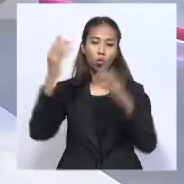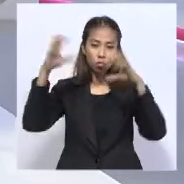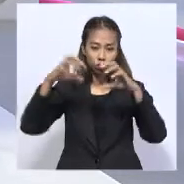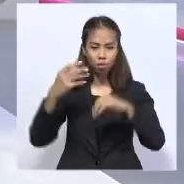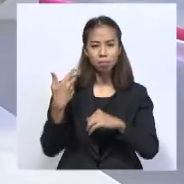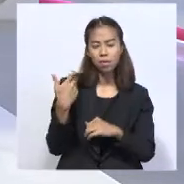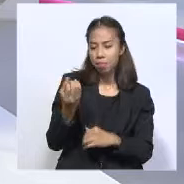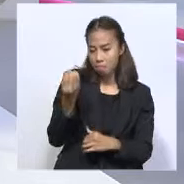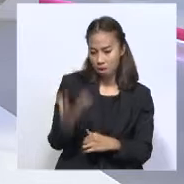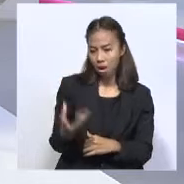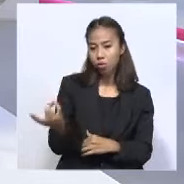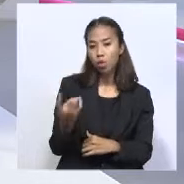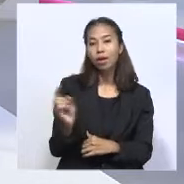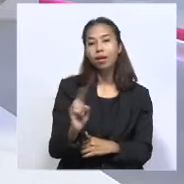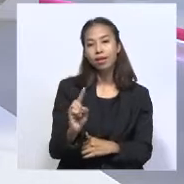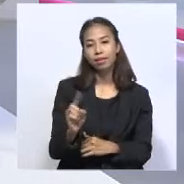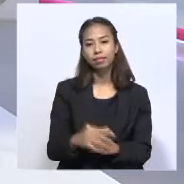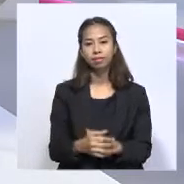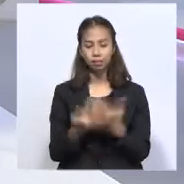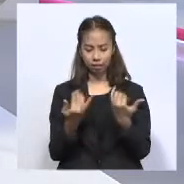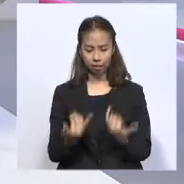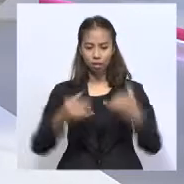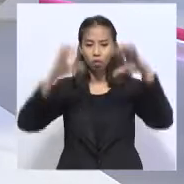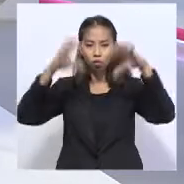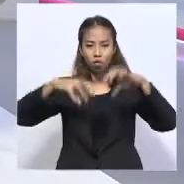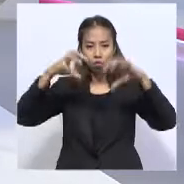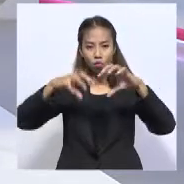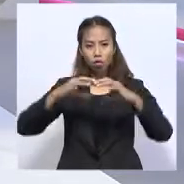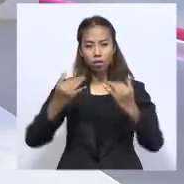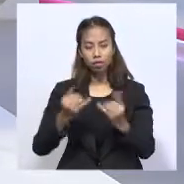ยจะมาเยอะมากน้อยขนาดไหนนะครับ ส่วนในช่วงนี้ที่จะมีฝนตกมาหลายพื้น